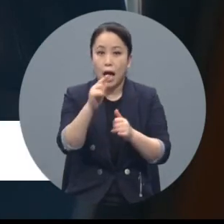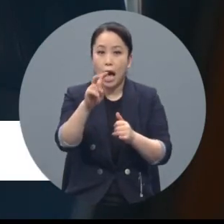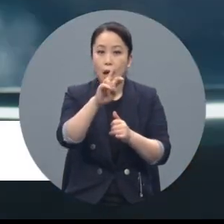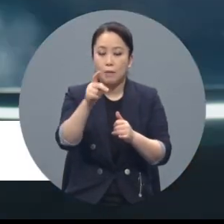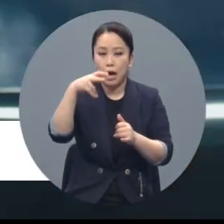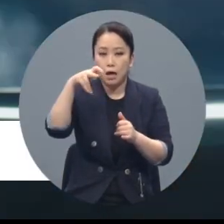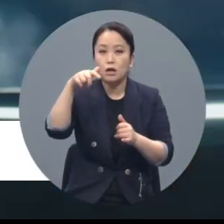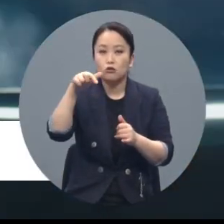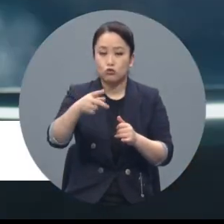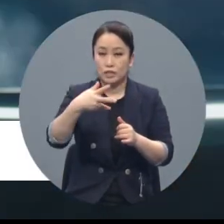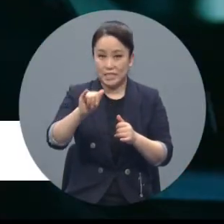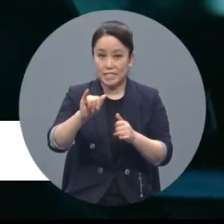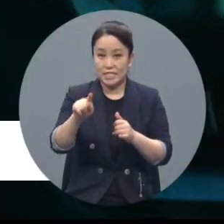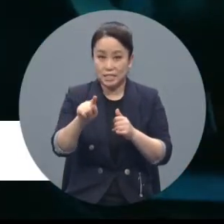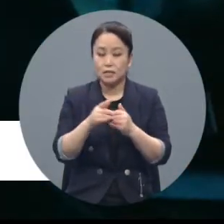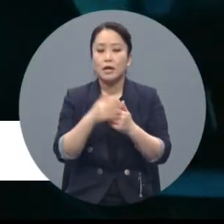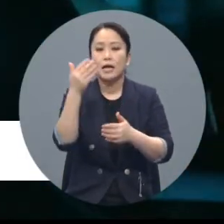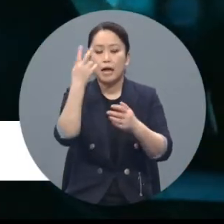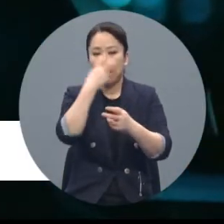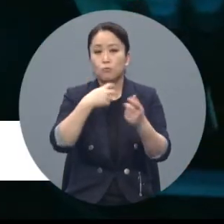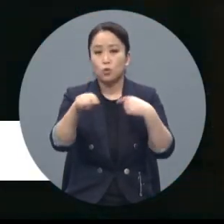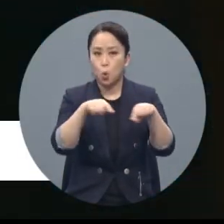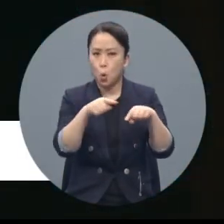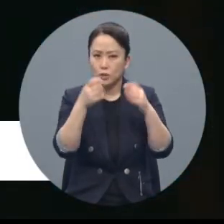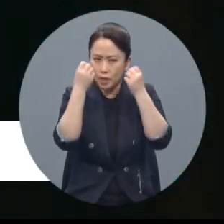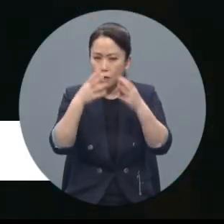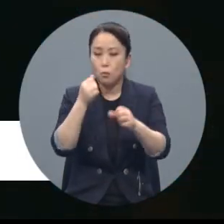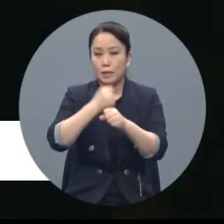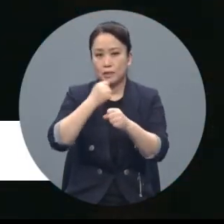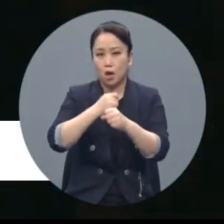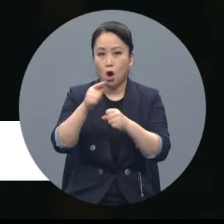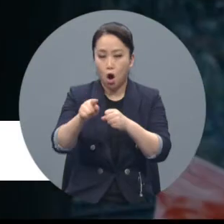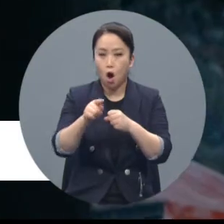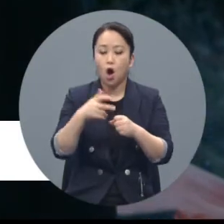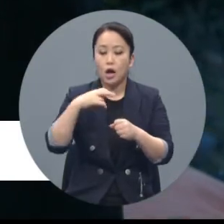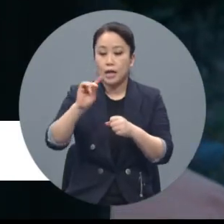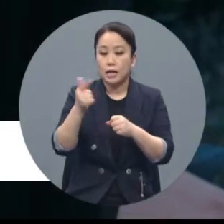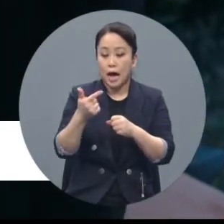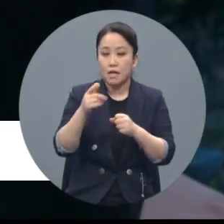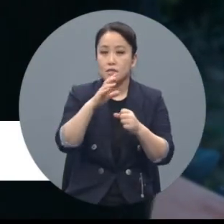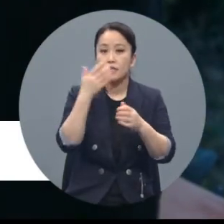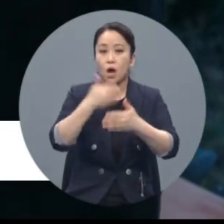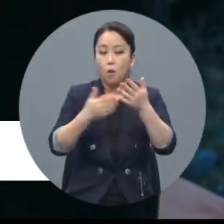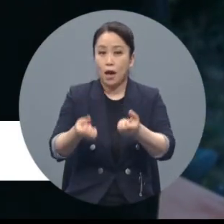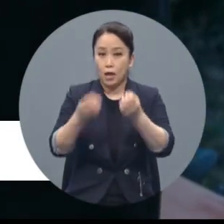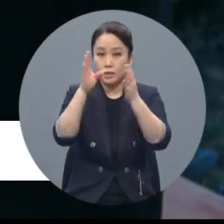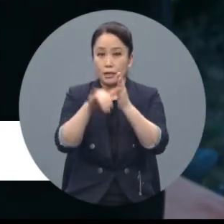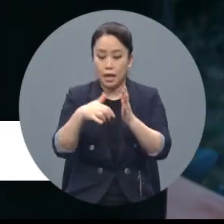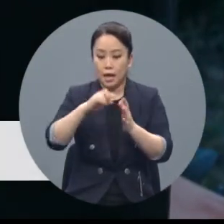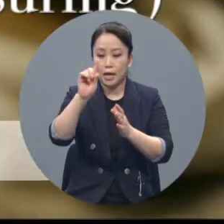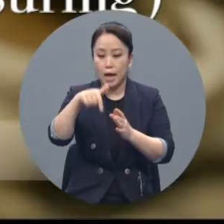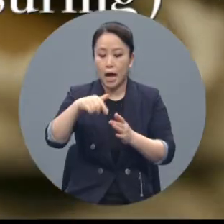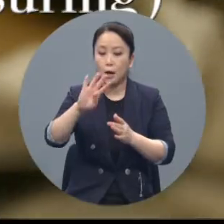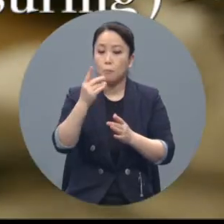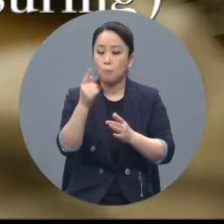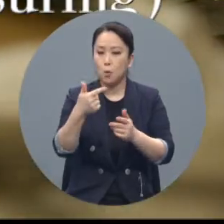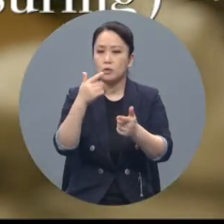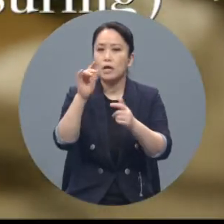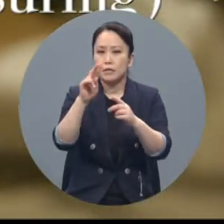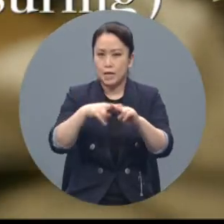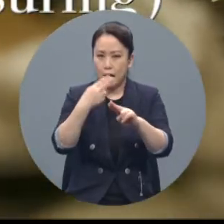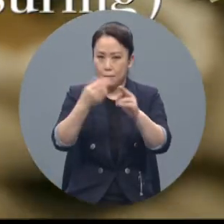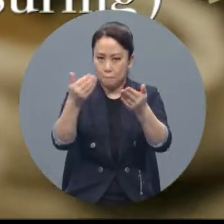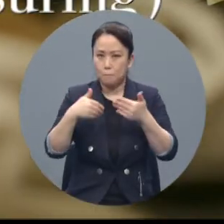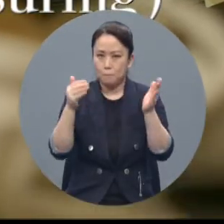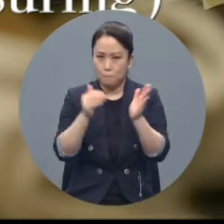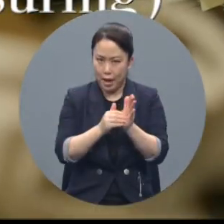감독의 신작입니다. 류스케 감독은 이 작품으로 올해 칸 영화제 각본상을 받았습니다. 갈라 프리젠테이션의